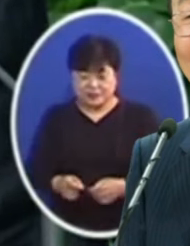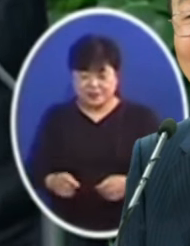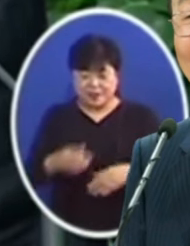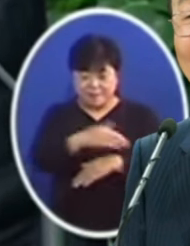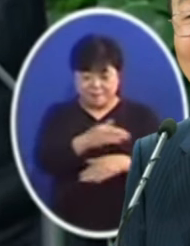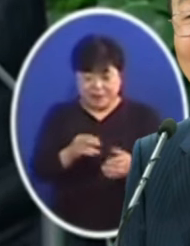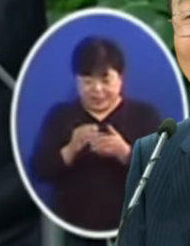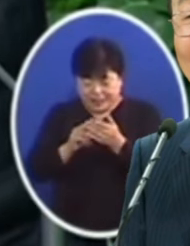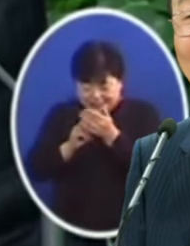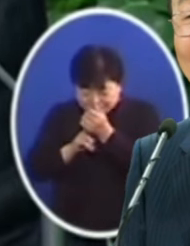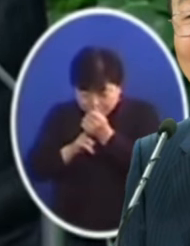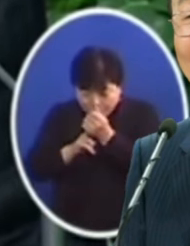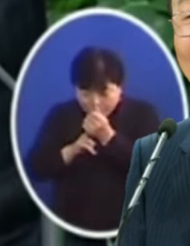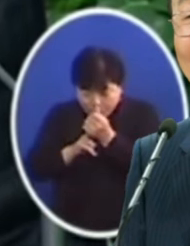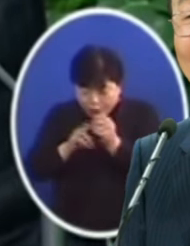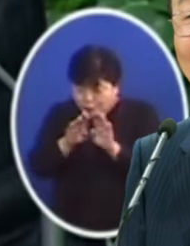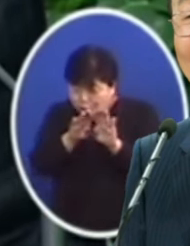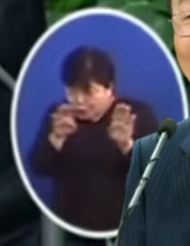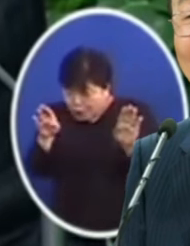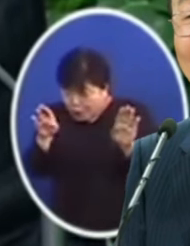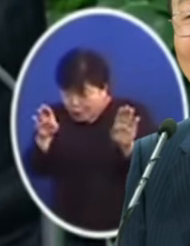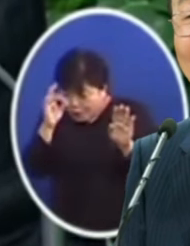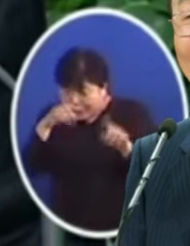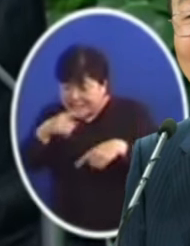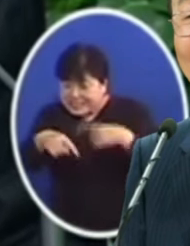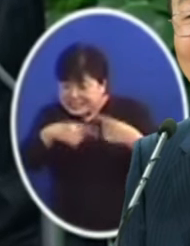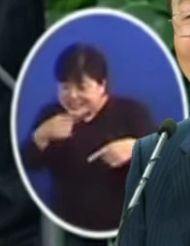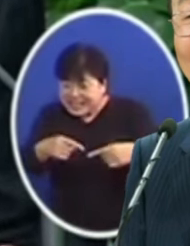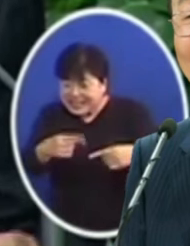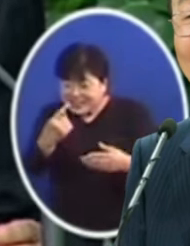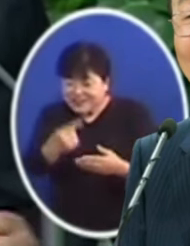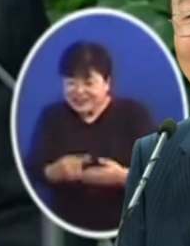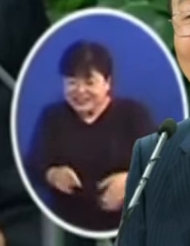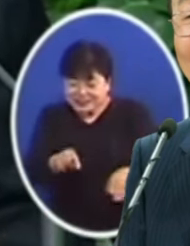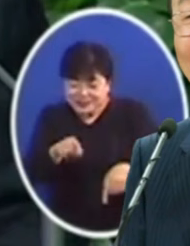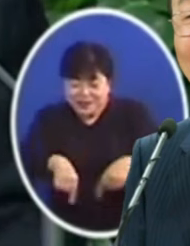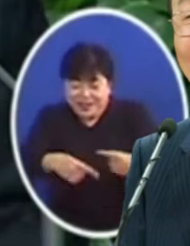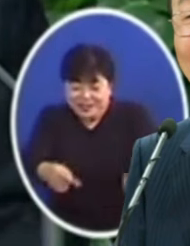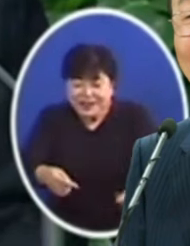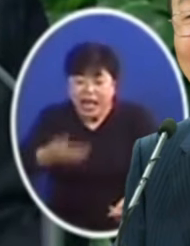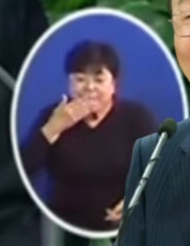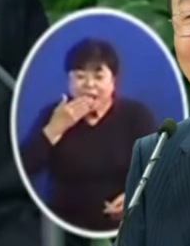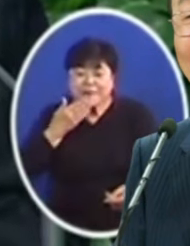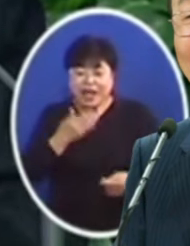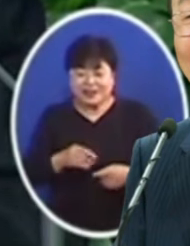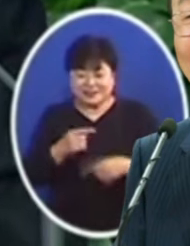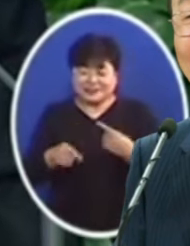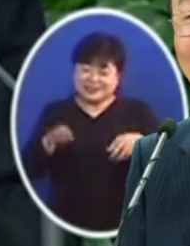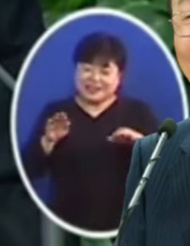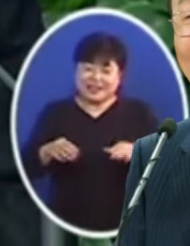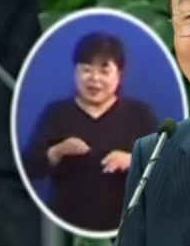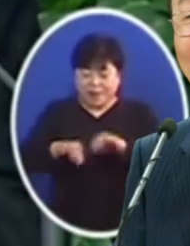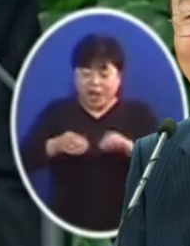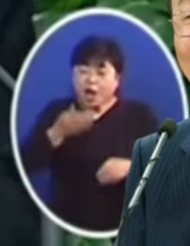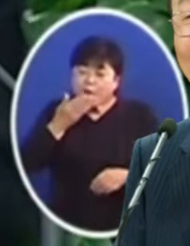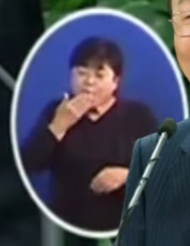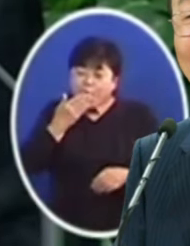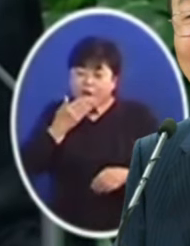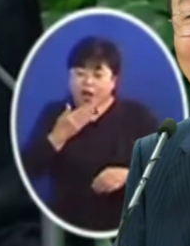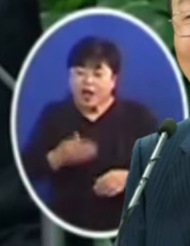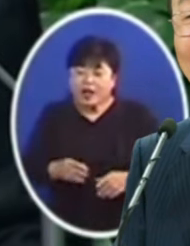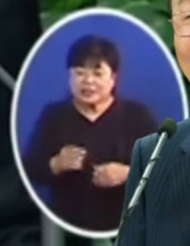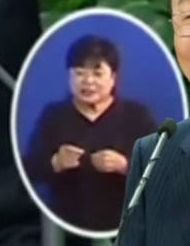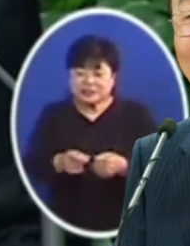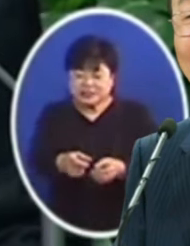딱 앉아가지고서 창문으로 딱 보고 있으면 새들이 많이 날라와서 그 속에서 막 짹짹거리고 파헤치고 뭘 먹을 때